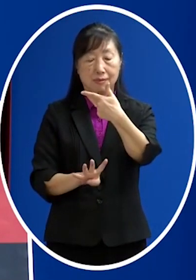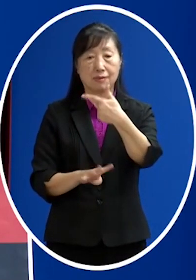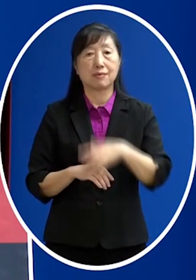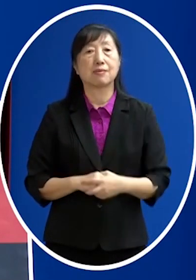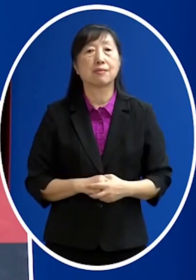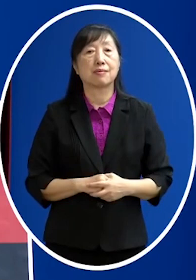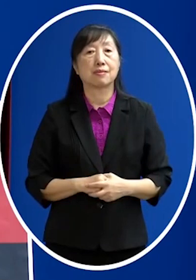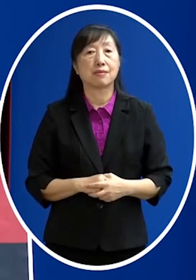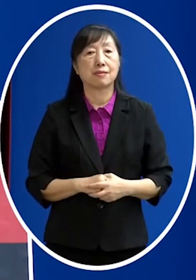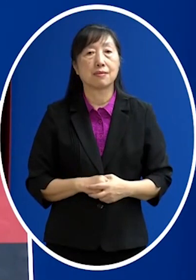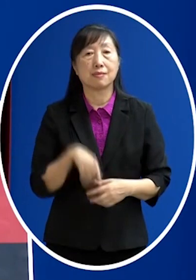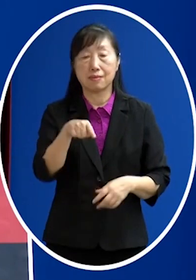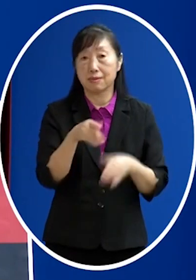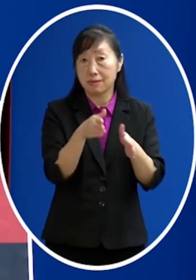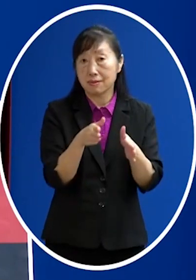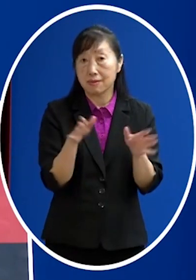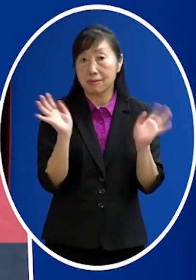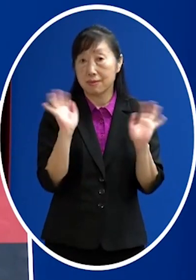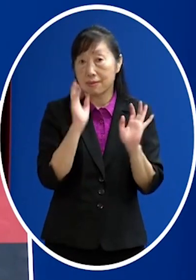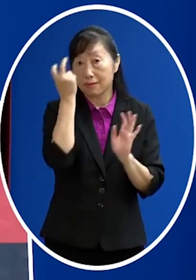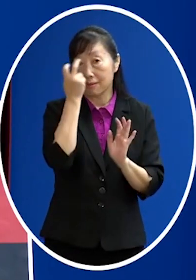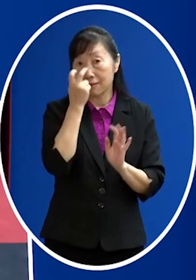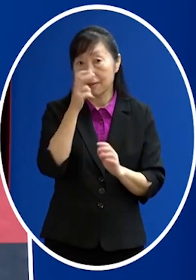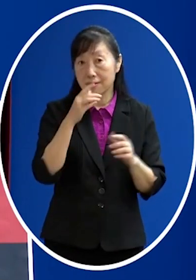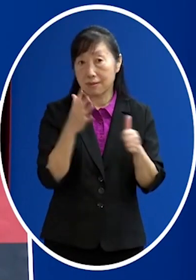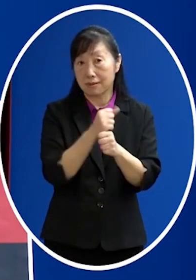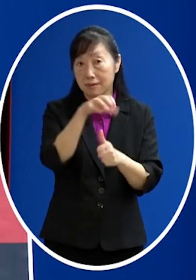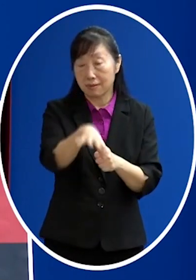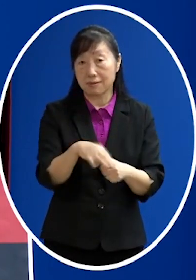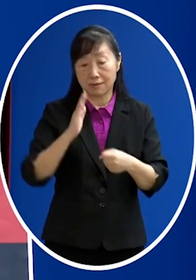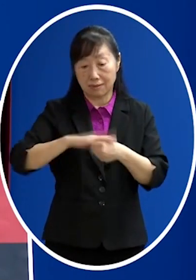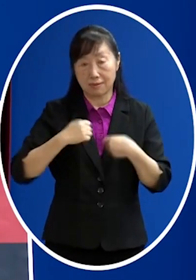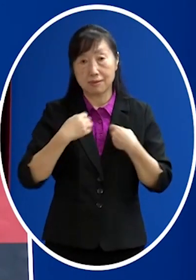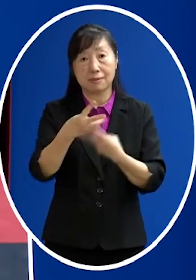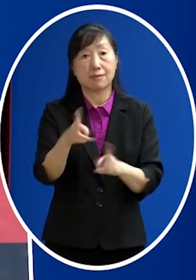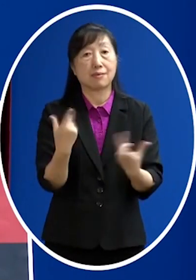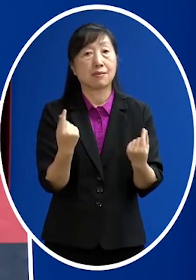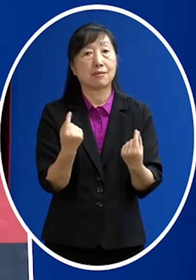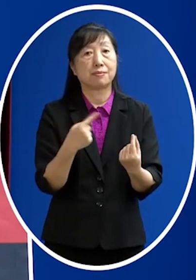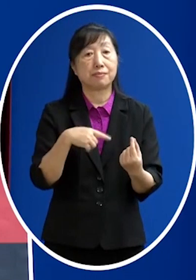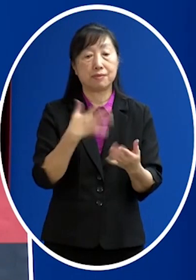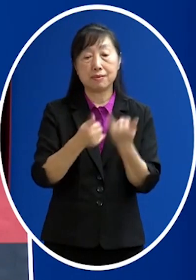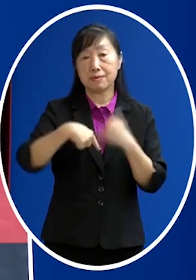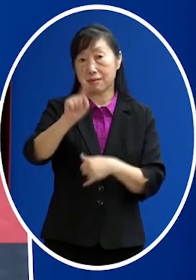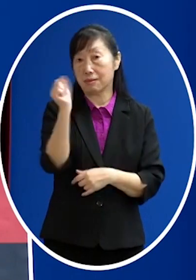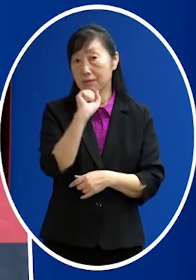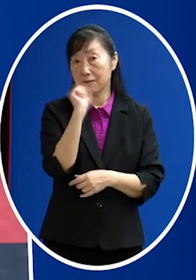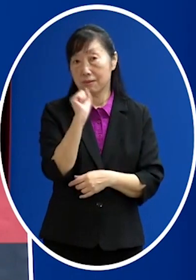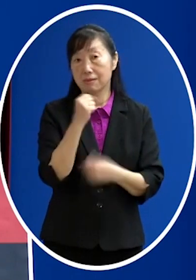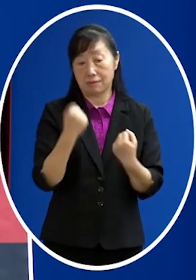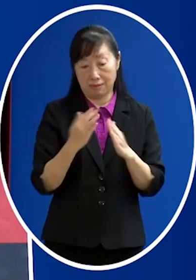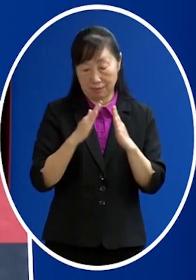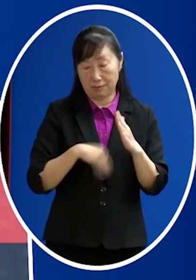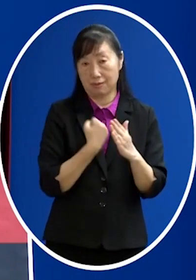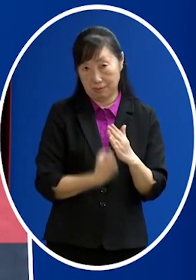期间，有关儿童照顾中心以及补习班，也要请学生停止前往在家学习，